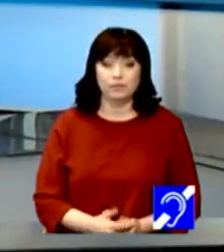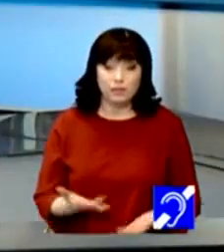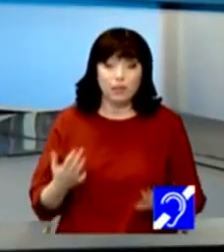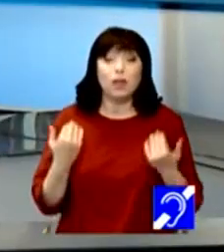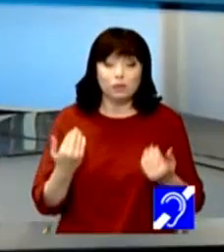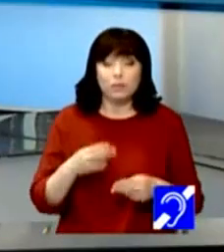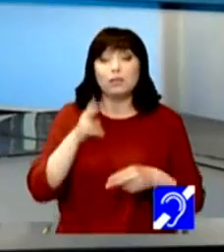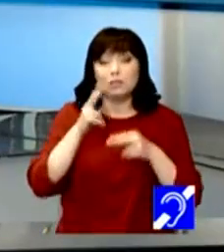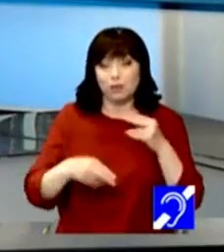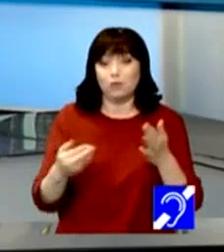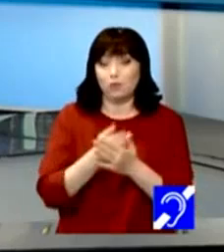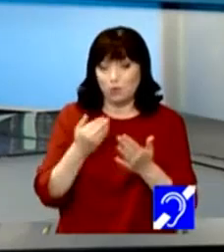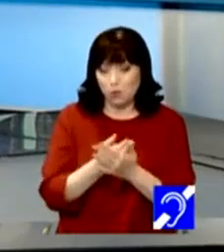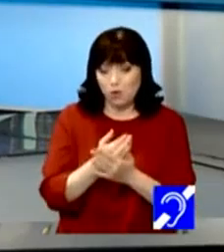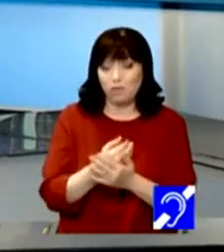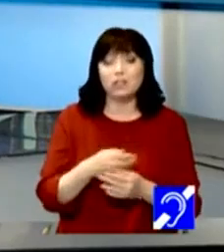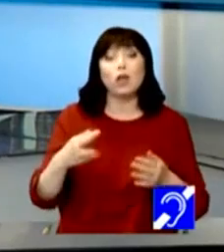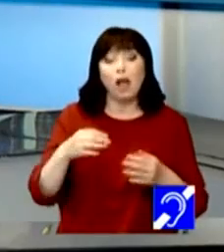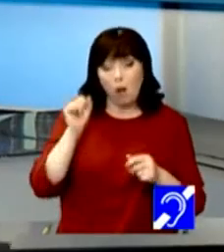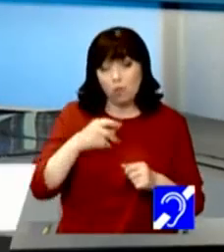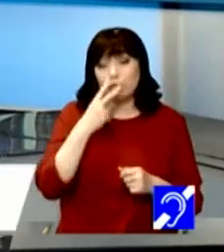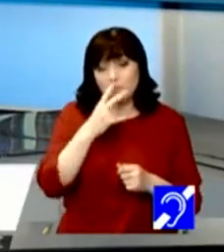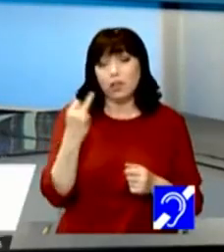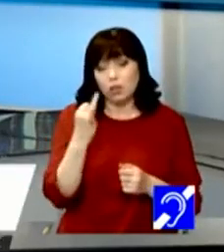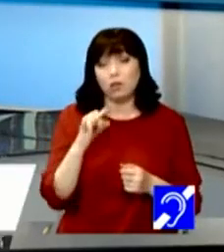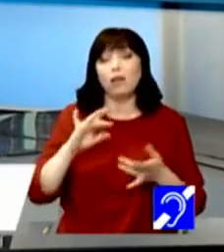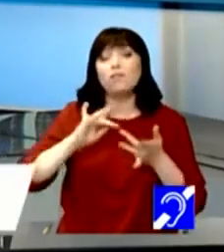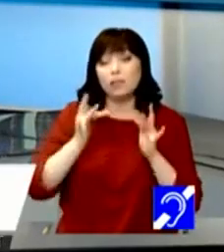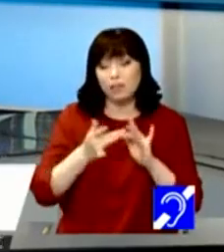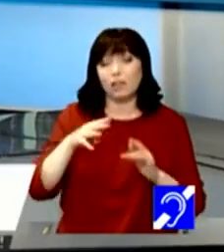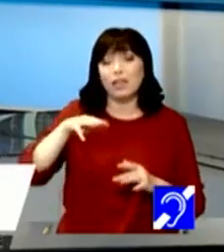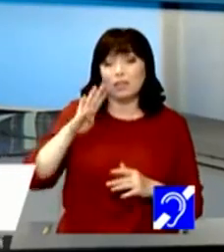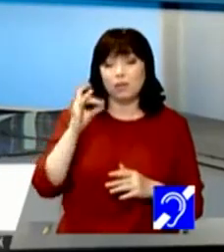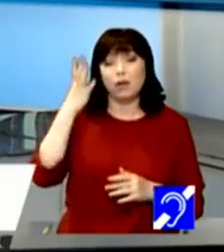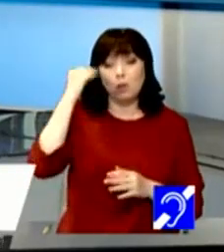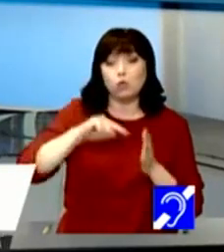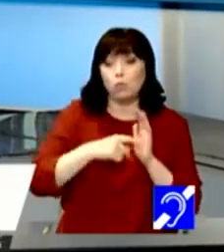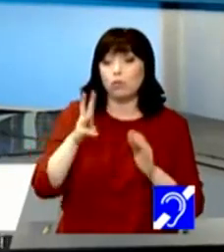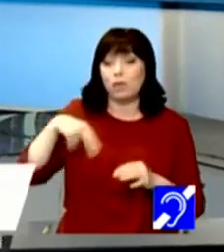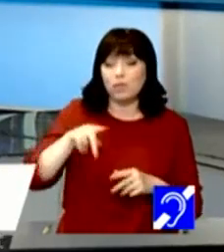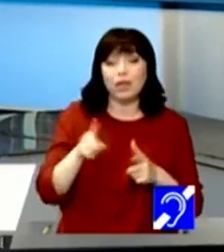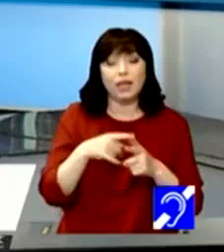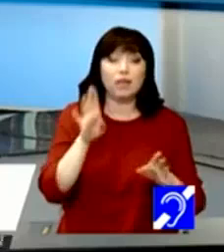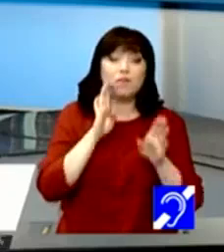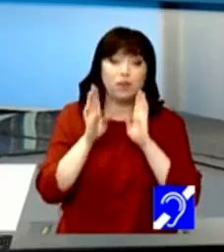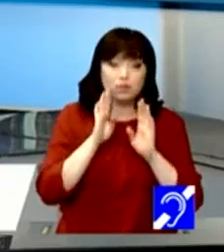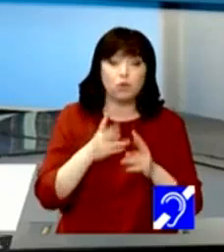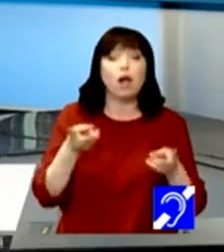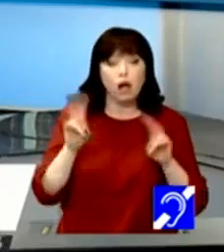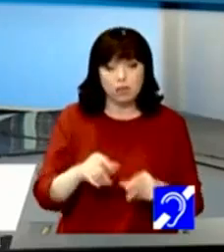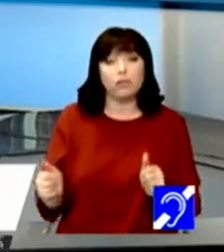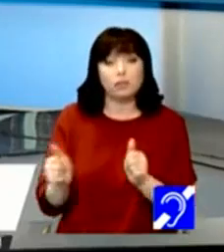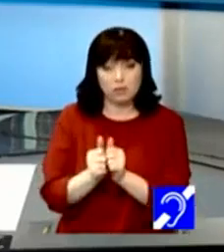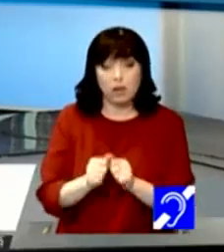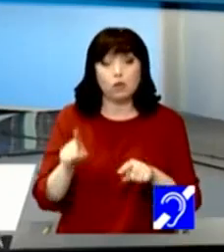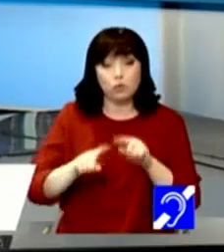Punem punct telejurnalului, doamnelor, domnilor, știrile noastre le găsiți și pe tvrmoldova.md sau pe pagina de Facebook. Rămâneți aproape,